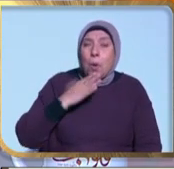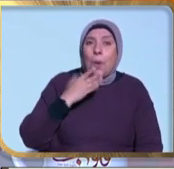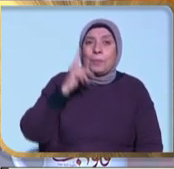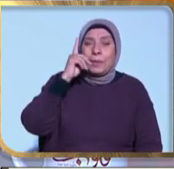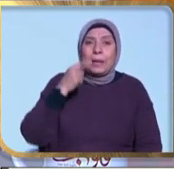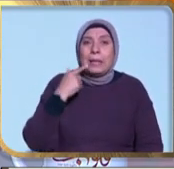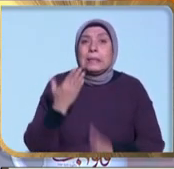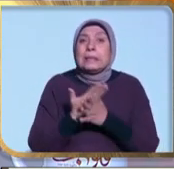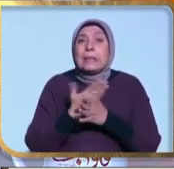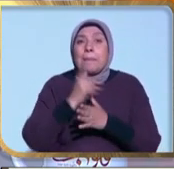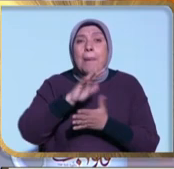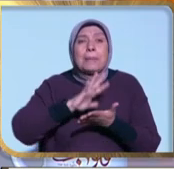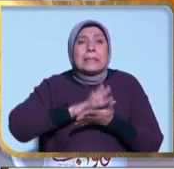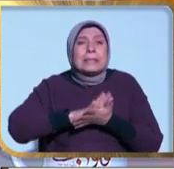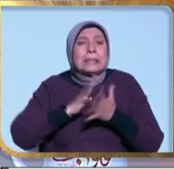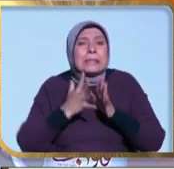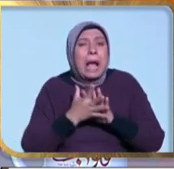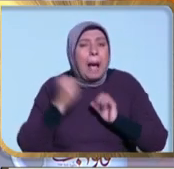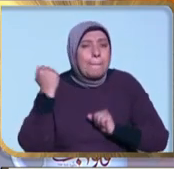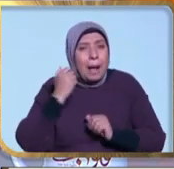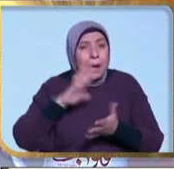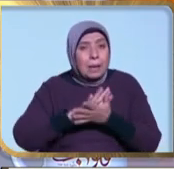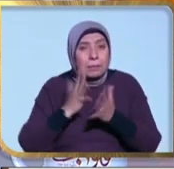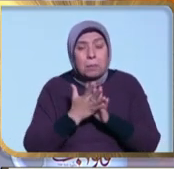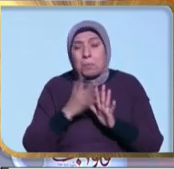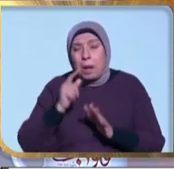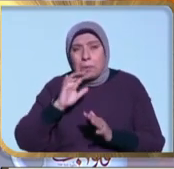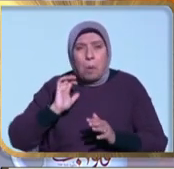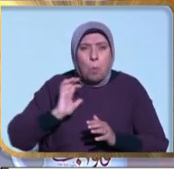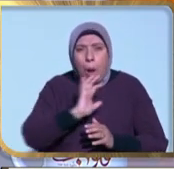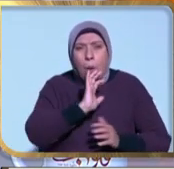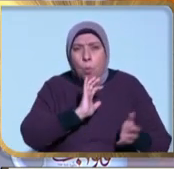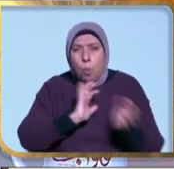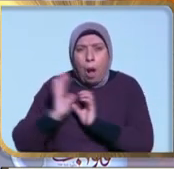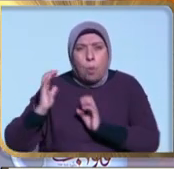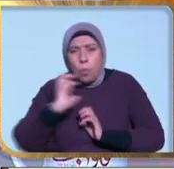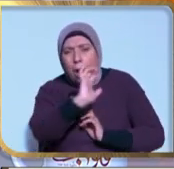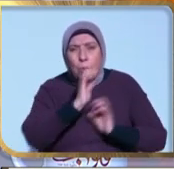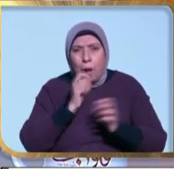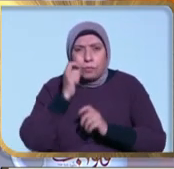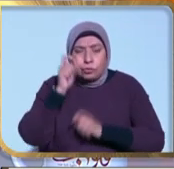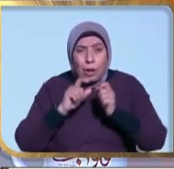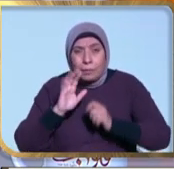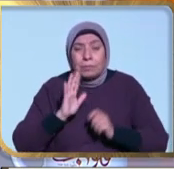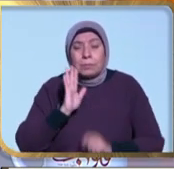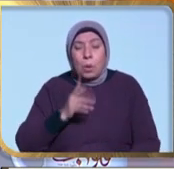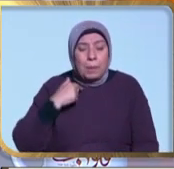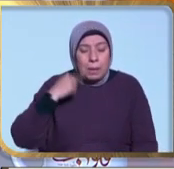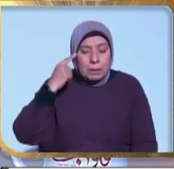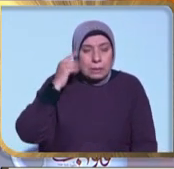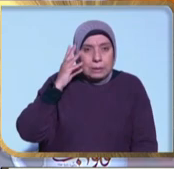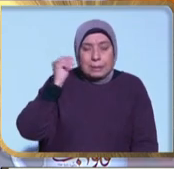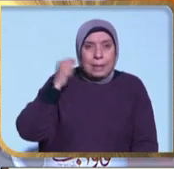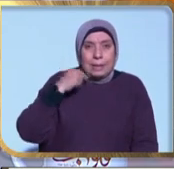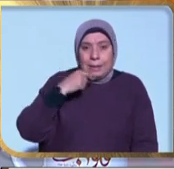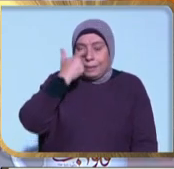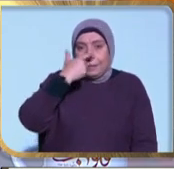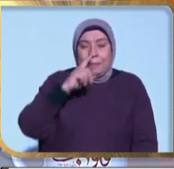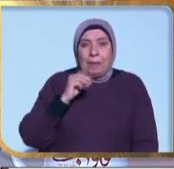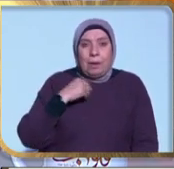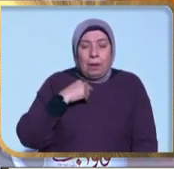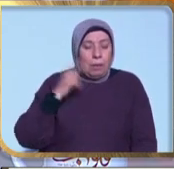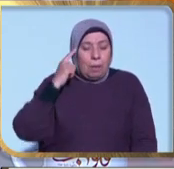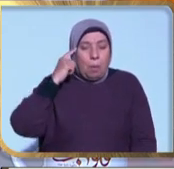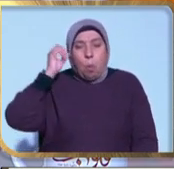فبالتالي الزحمه ربما بعض التدافع يخلي الانسان يخرج شويه عن حال انه يبكي او ما